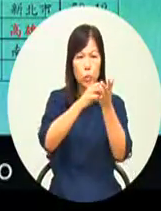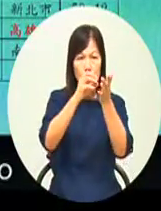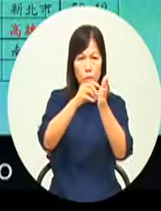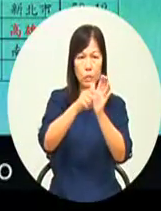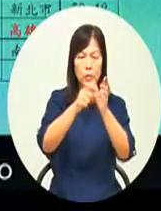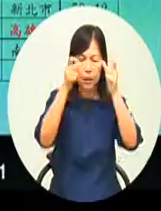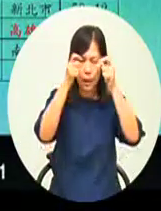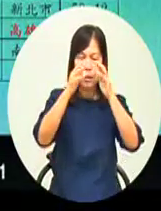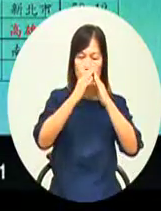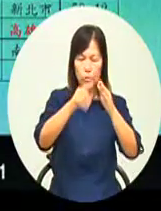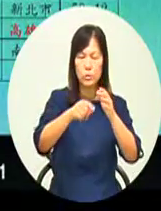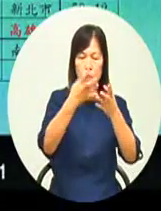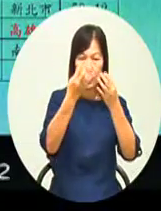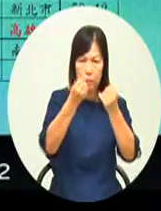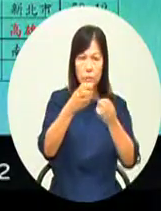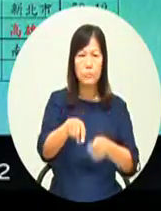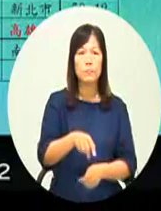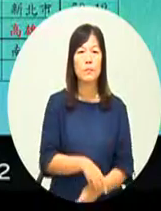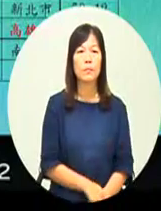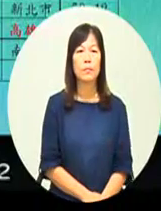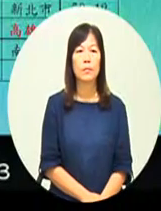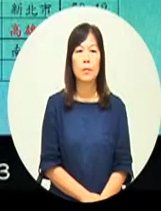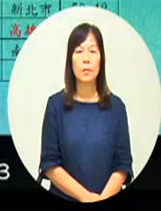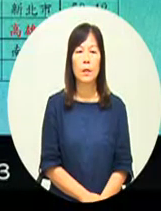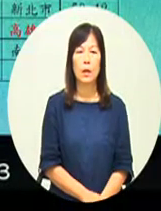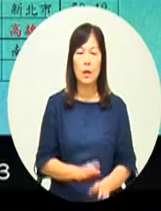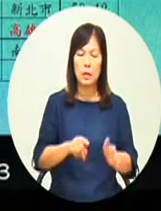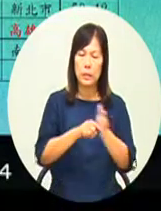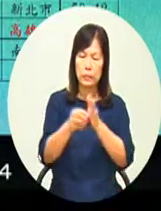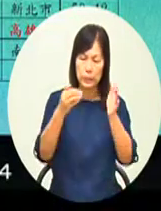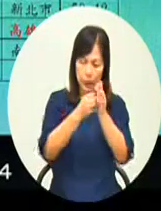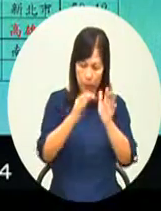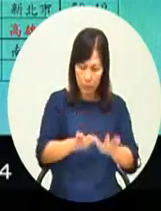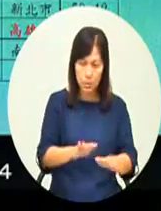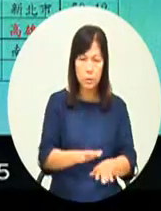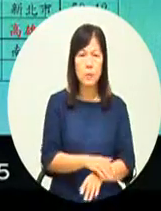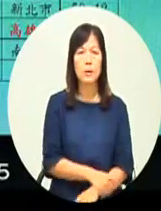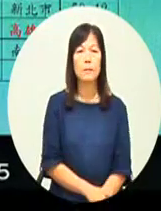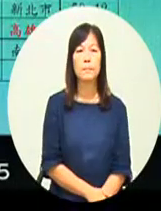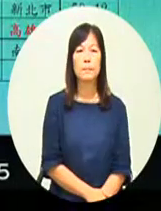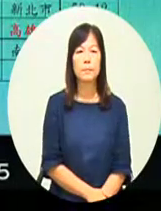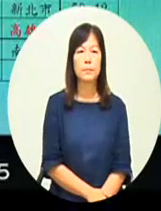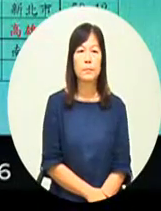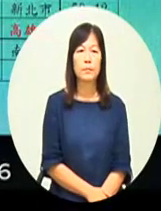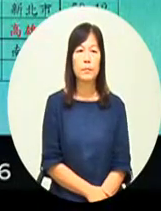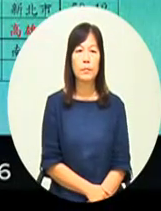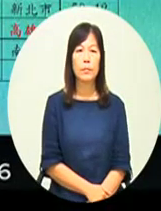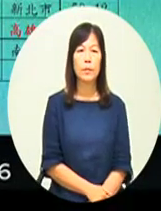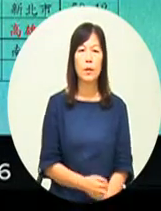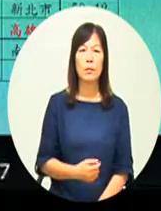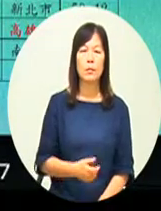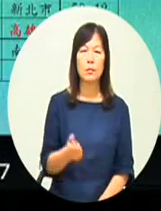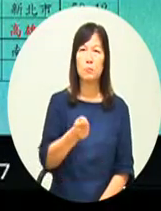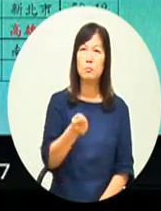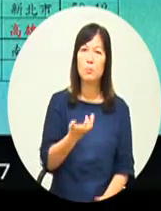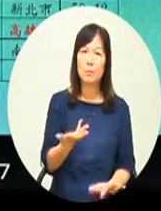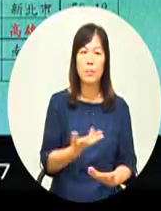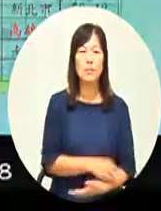是高雄的一个数字呈现。但是呢到目前来看一下，我的简报笔呢，